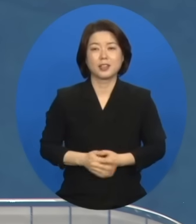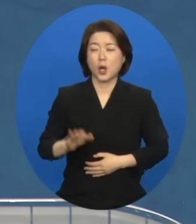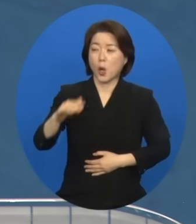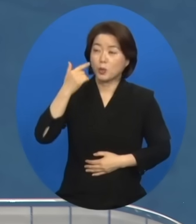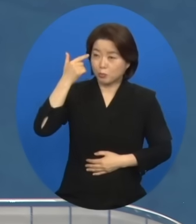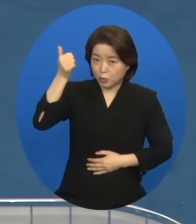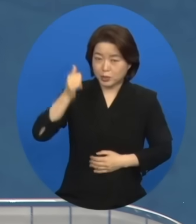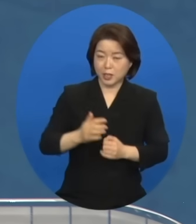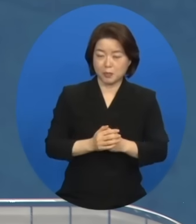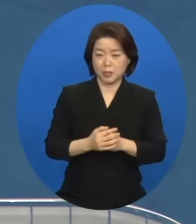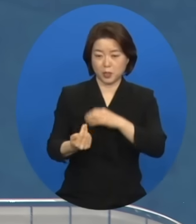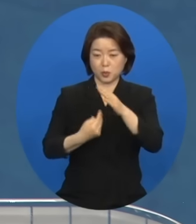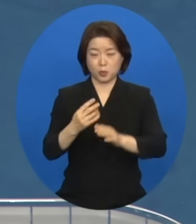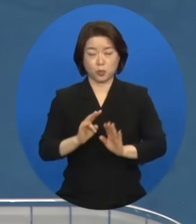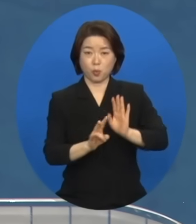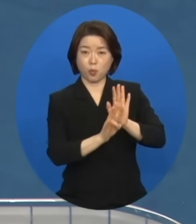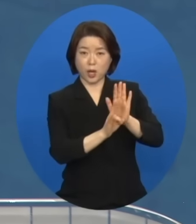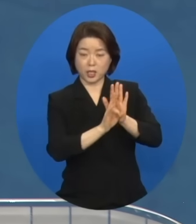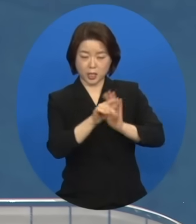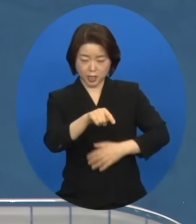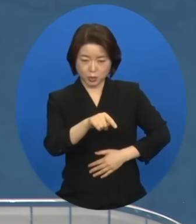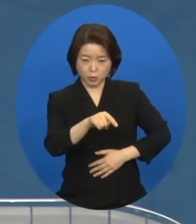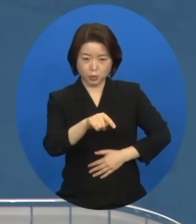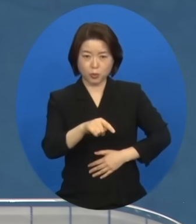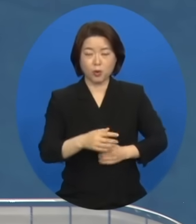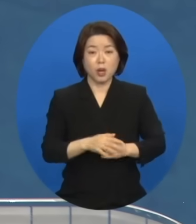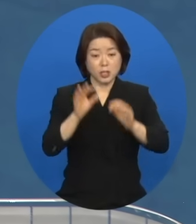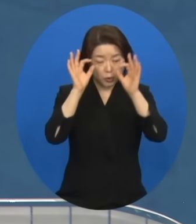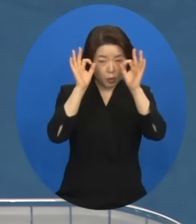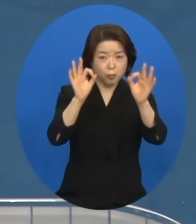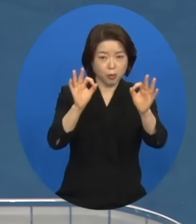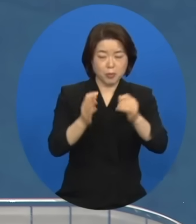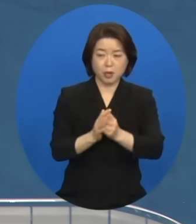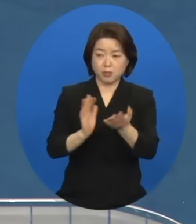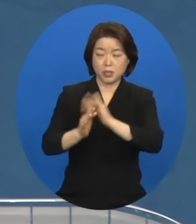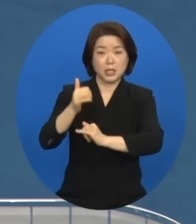목사님, 요한계시록 3장 20절에 보면 예수님께서